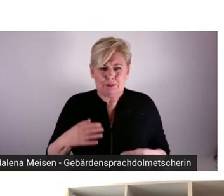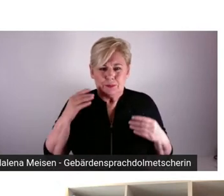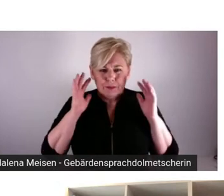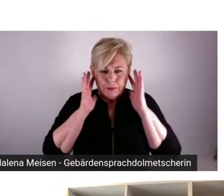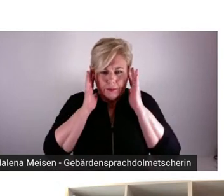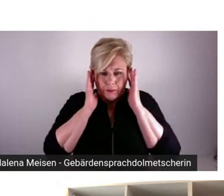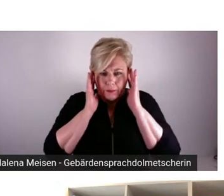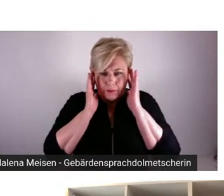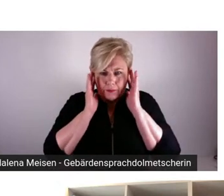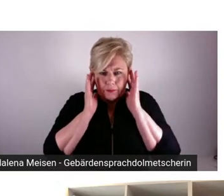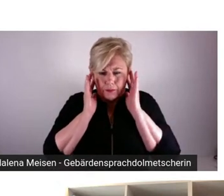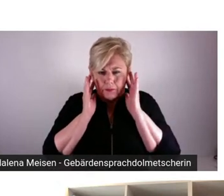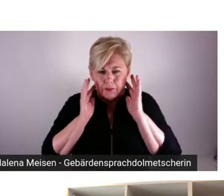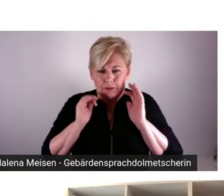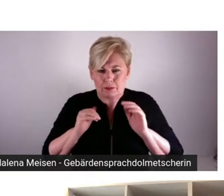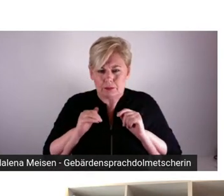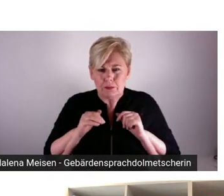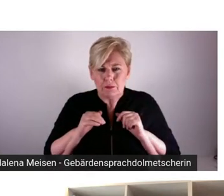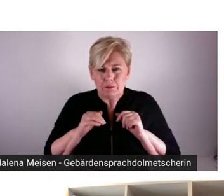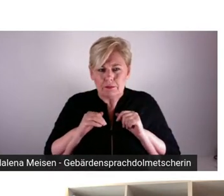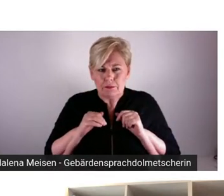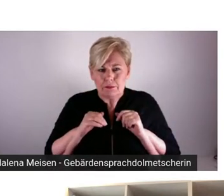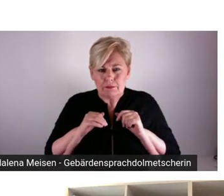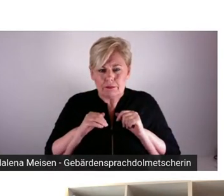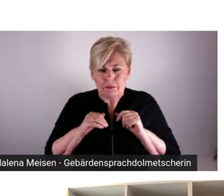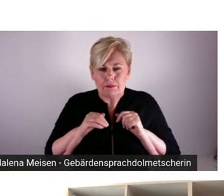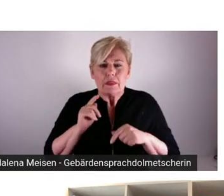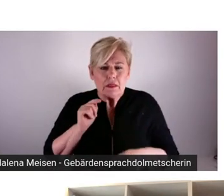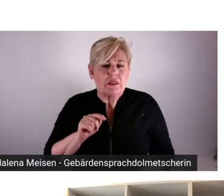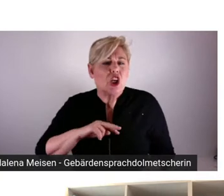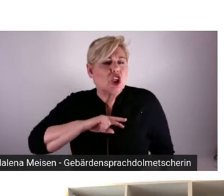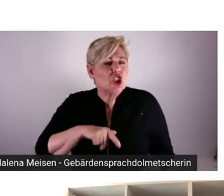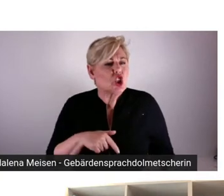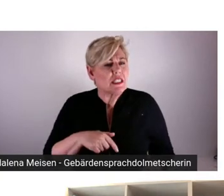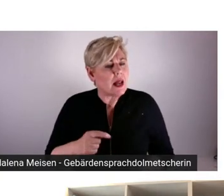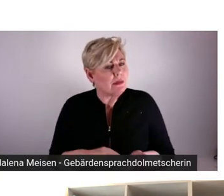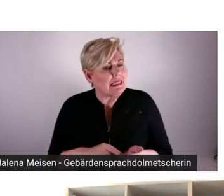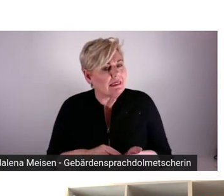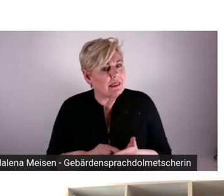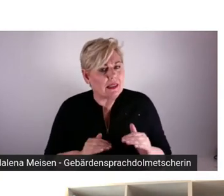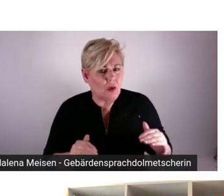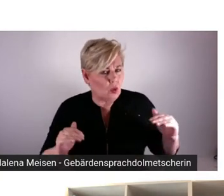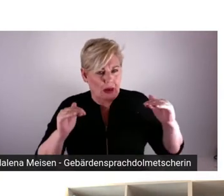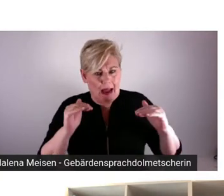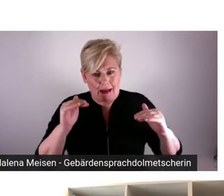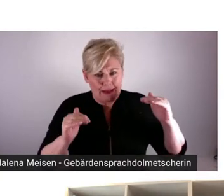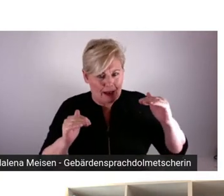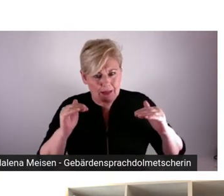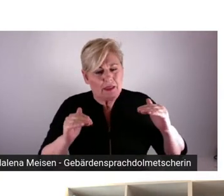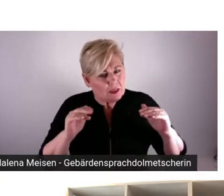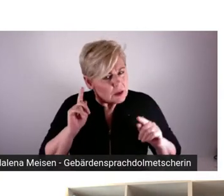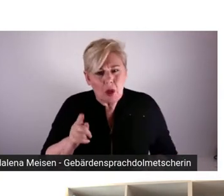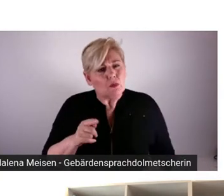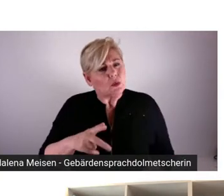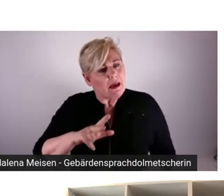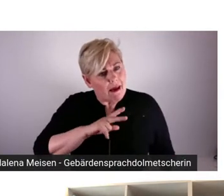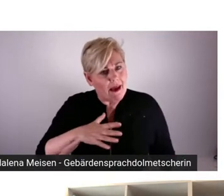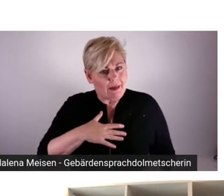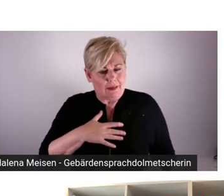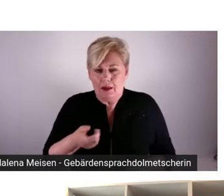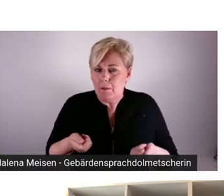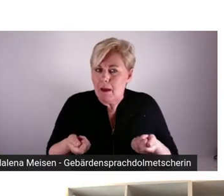Schwerpunkte in der Prävention nicht nach der sozialbedingten Ungleichheit ausrichten, sondern nach den eigenen